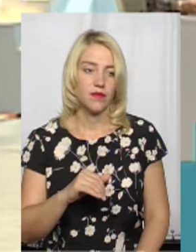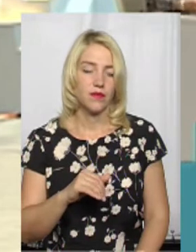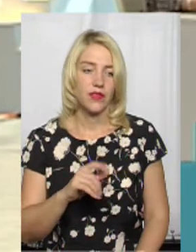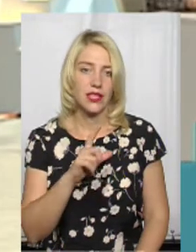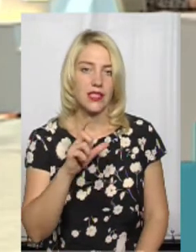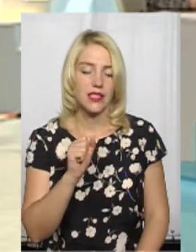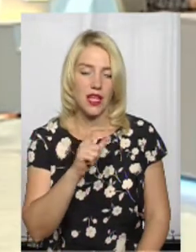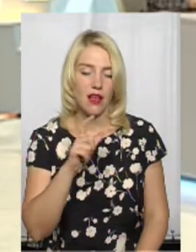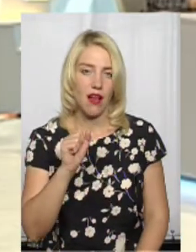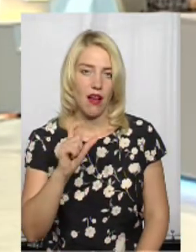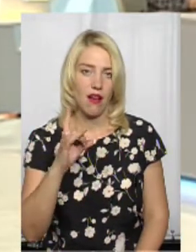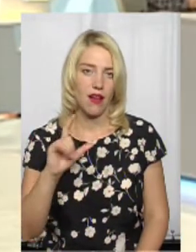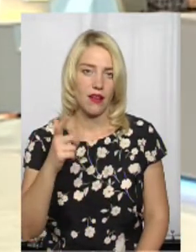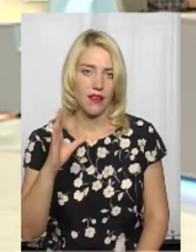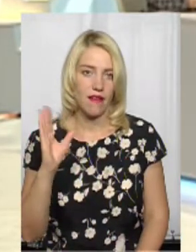Володимир Захар'єв.